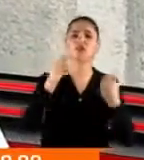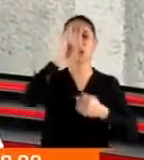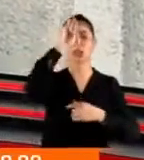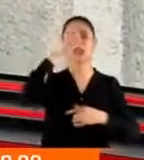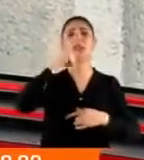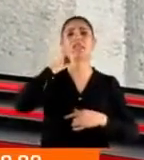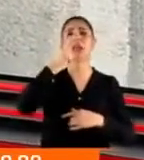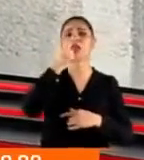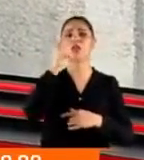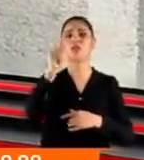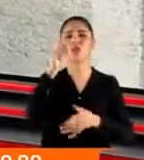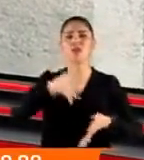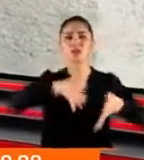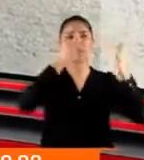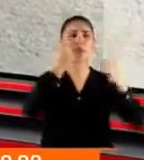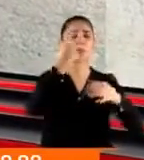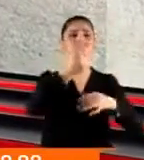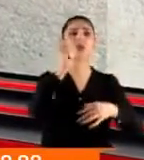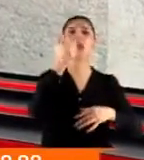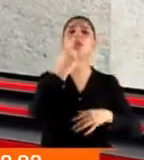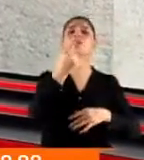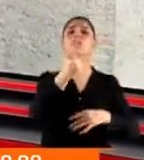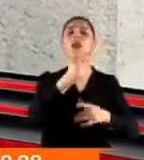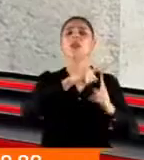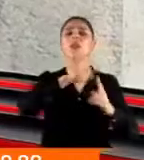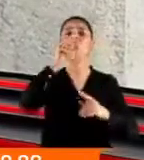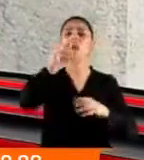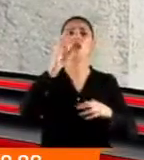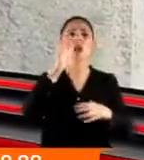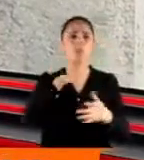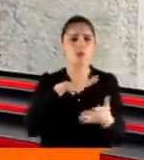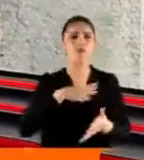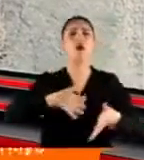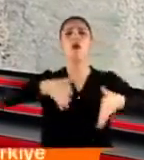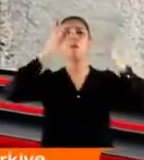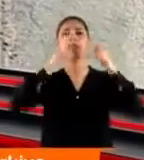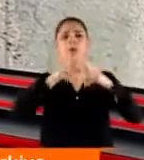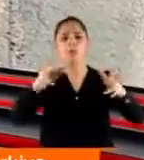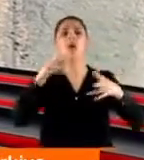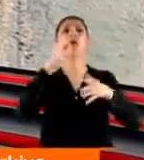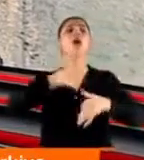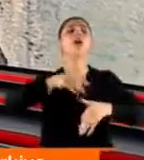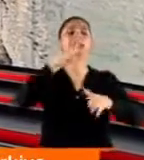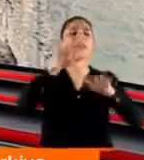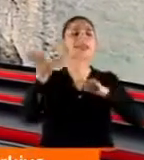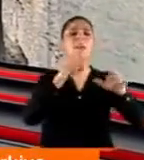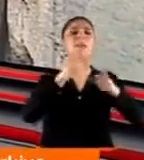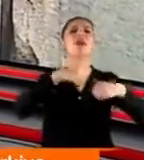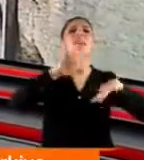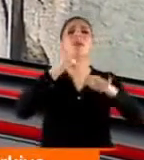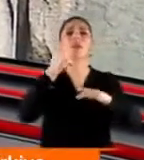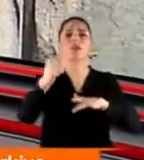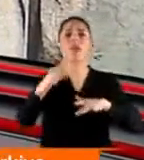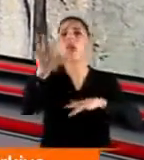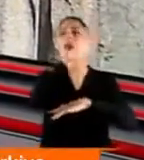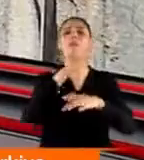İstanbul'da, Zeytinburnu'nda bir siteye gideceğiz şimdi. 60 yıllık bir site. Raporlar var, binalar çürük, boşaltın, depreme dayanıksız diyen ama tek bir